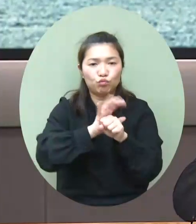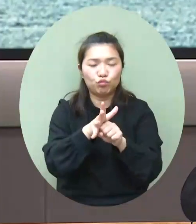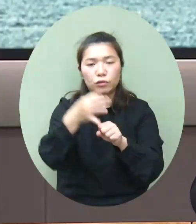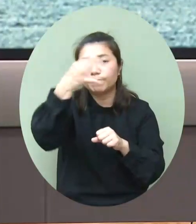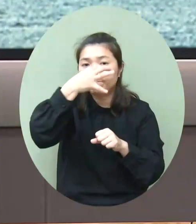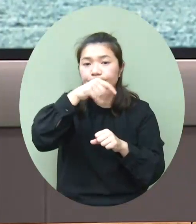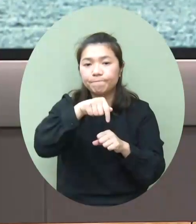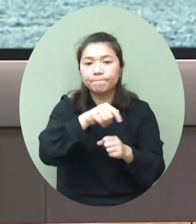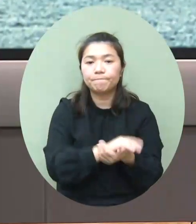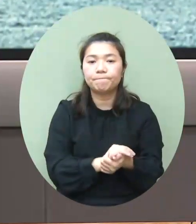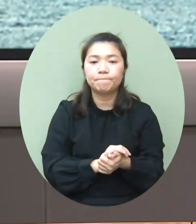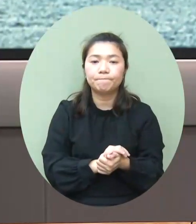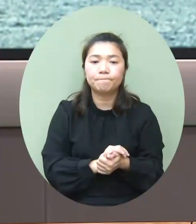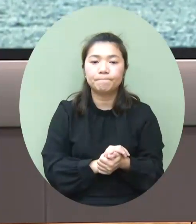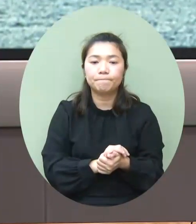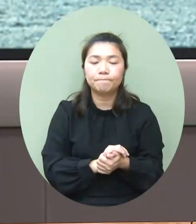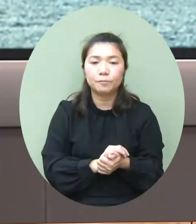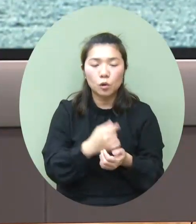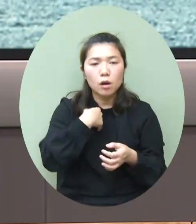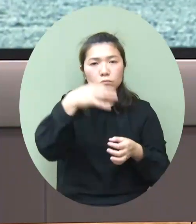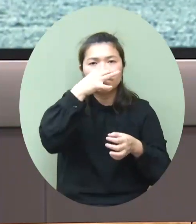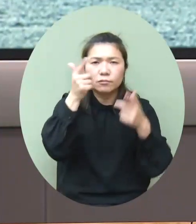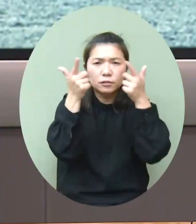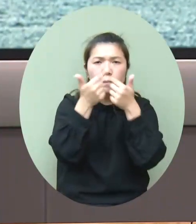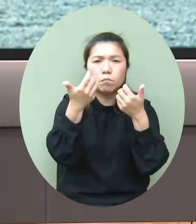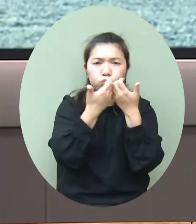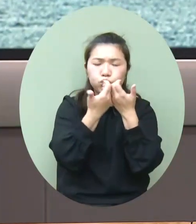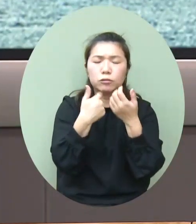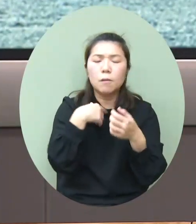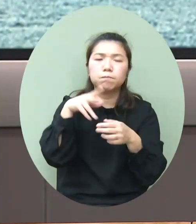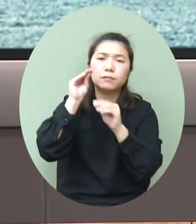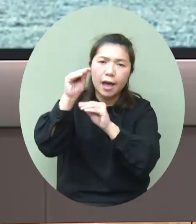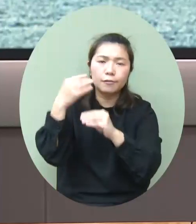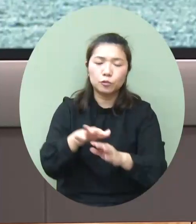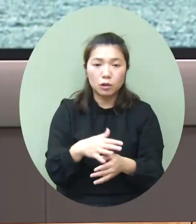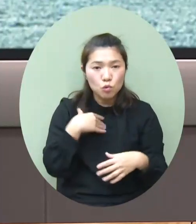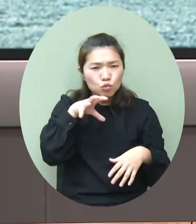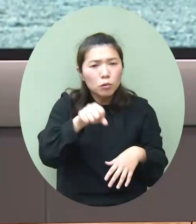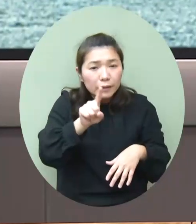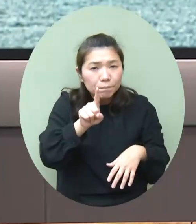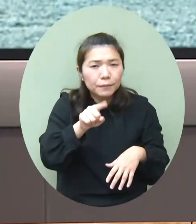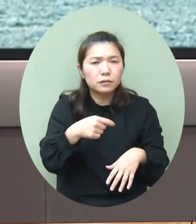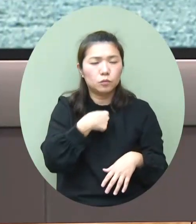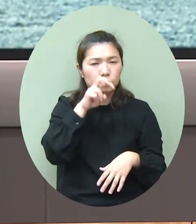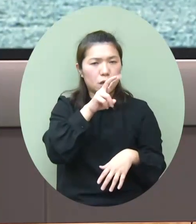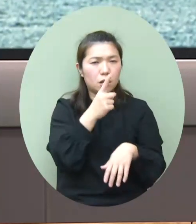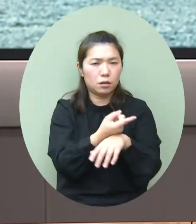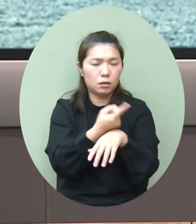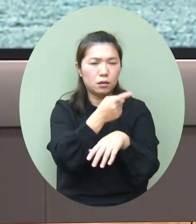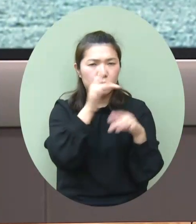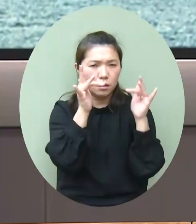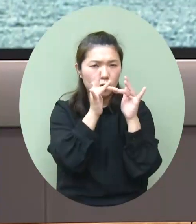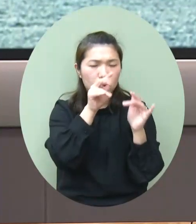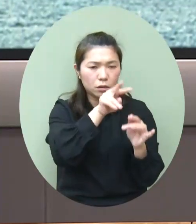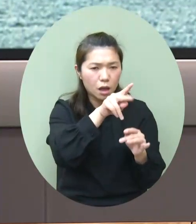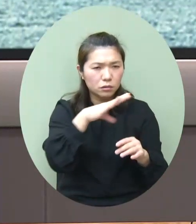关于新冠口服药物，我们采购了合适的数量，但如何处方了还需要根